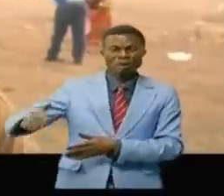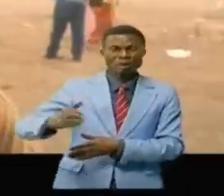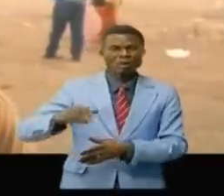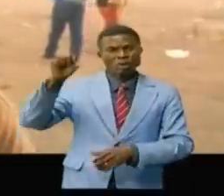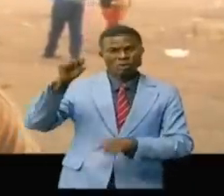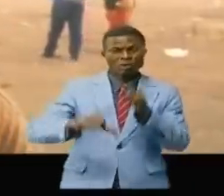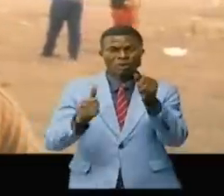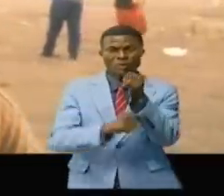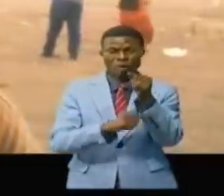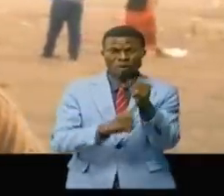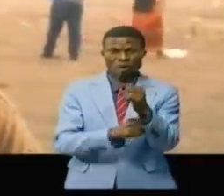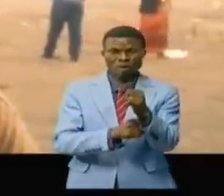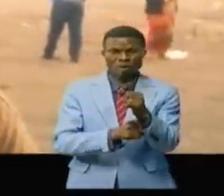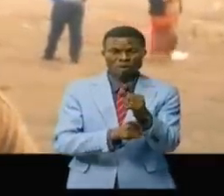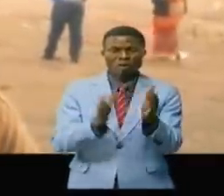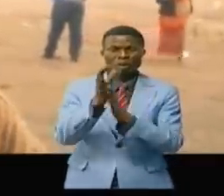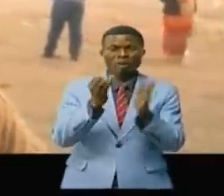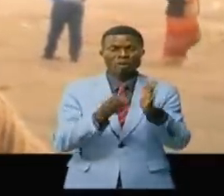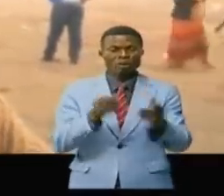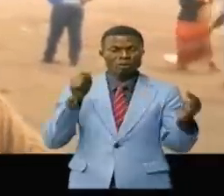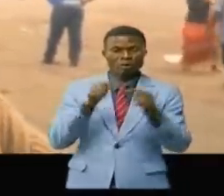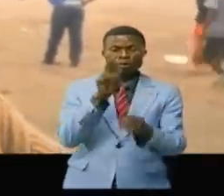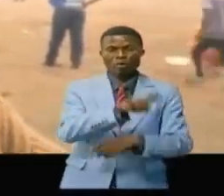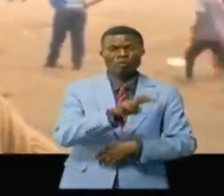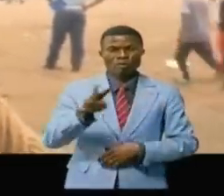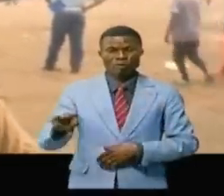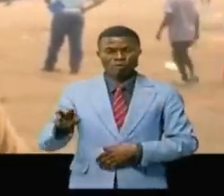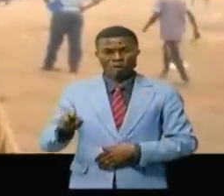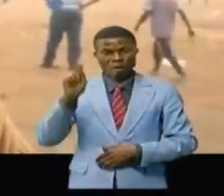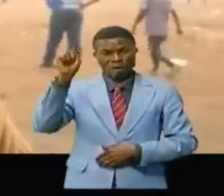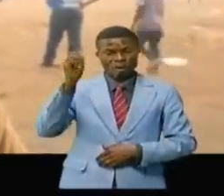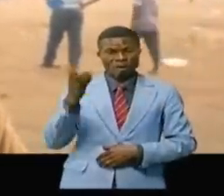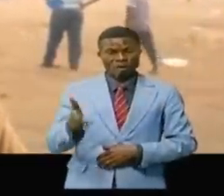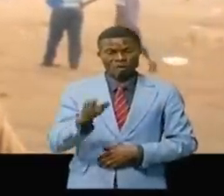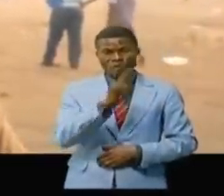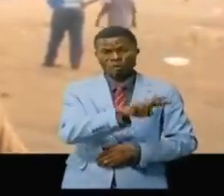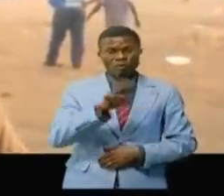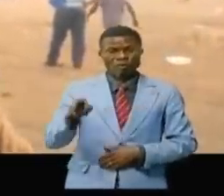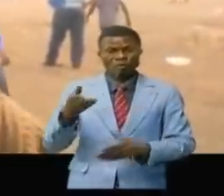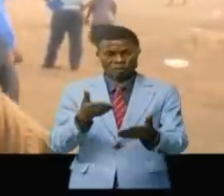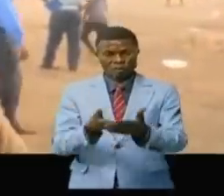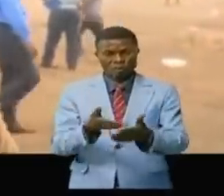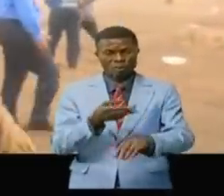Les gens se sont servis de 17h à 22h, dit ce témoin. 22h.